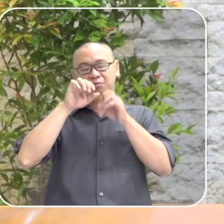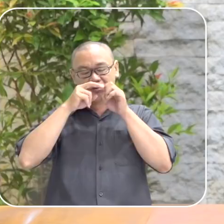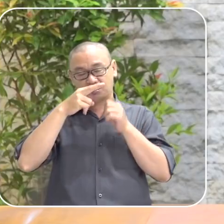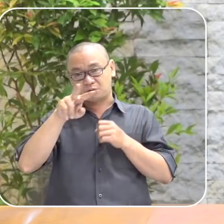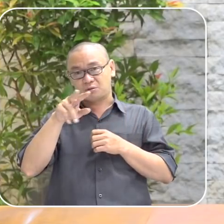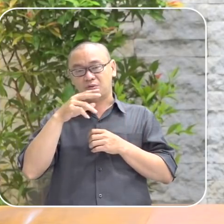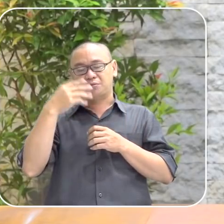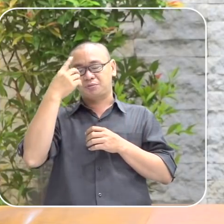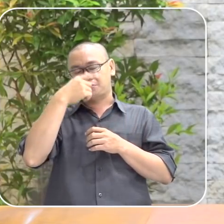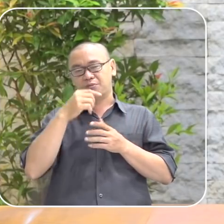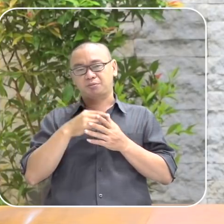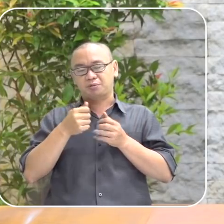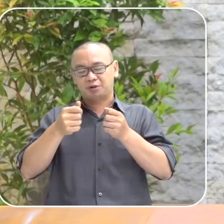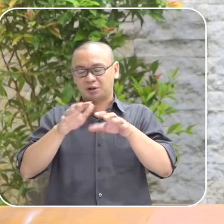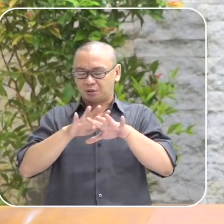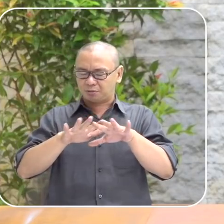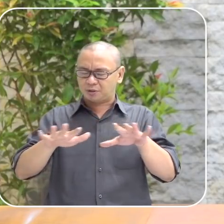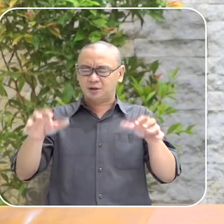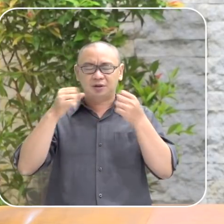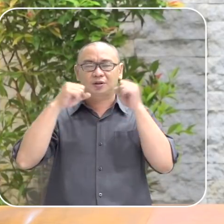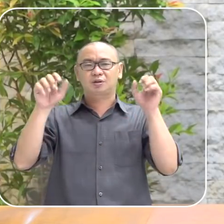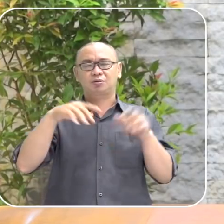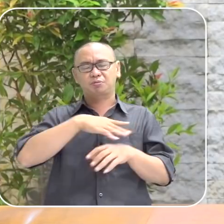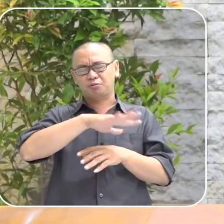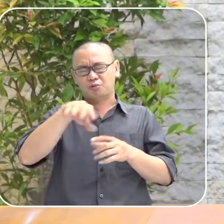wajah-Nya kepadamu dan memberi engkau damai sejahtera